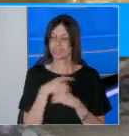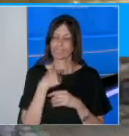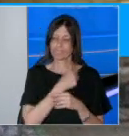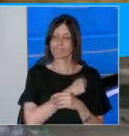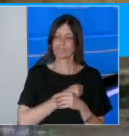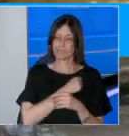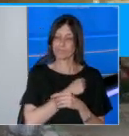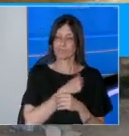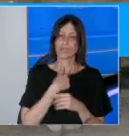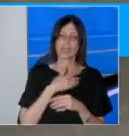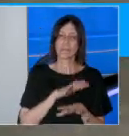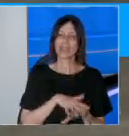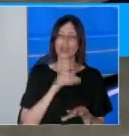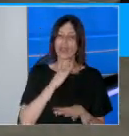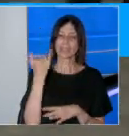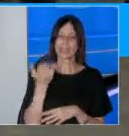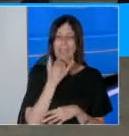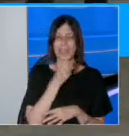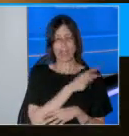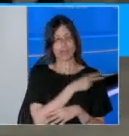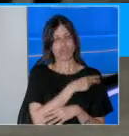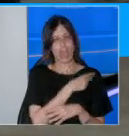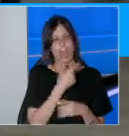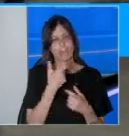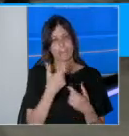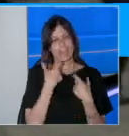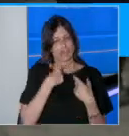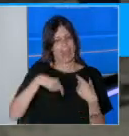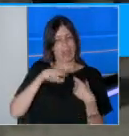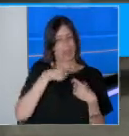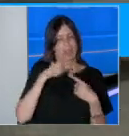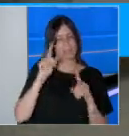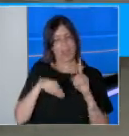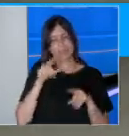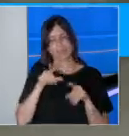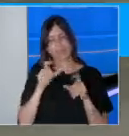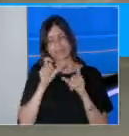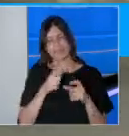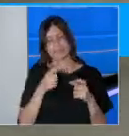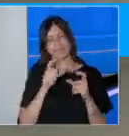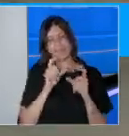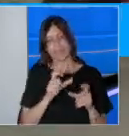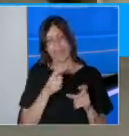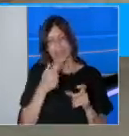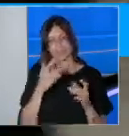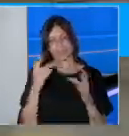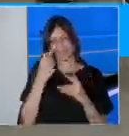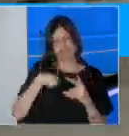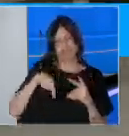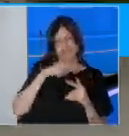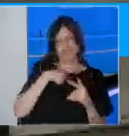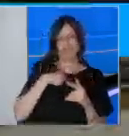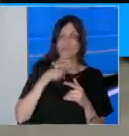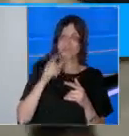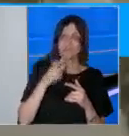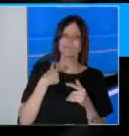לצערי, אני מרגיש שלא תמיד המשטרה מגינה עלינו, אלא לפעמים מגינה מפנינו. והיא מנסה למנוע את חופש הגישה